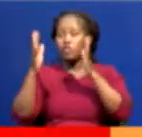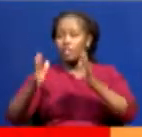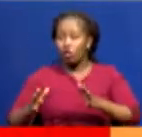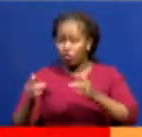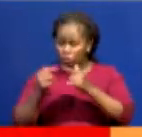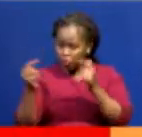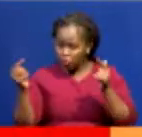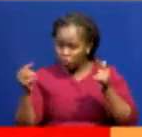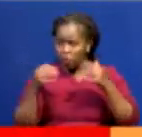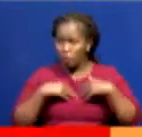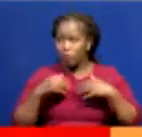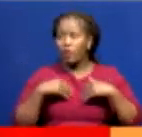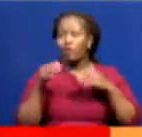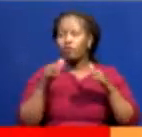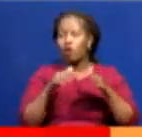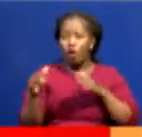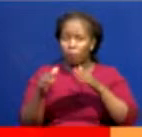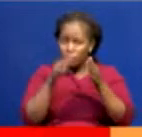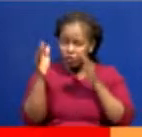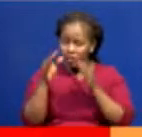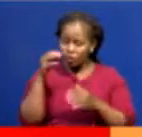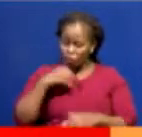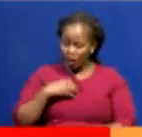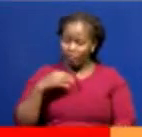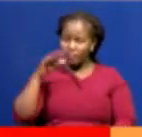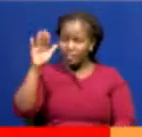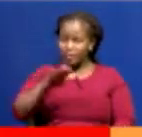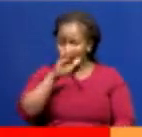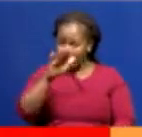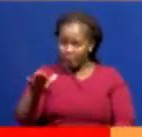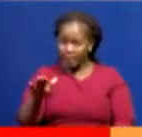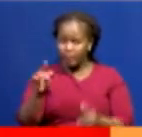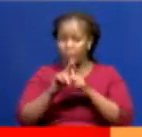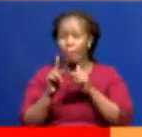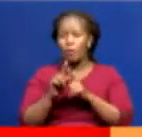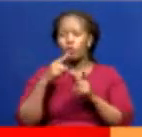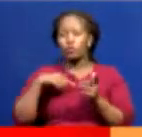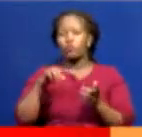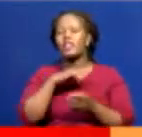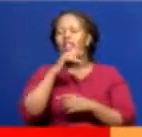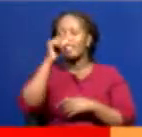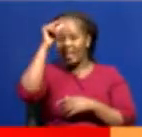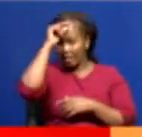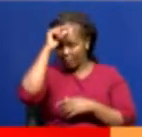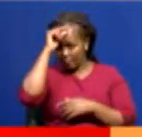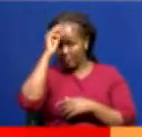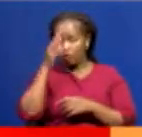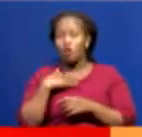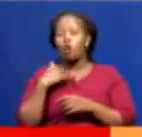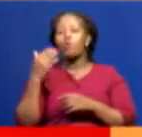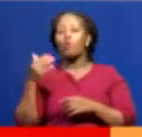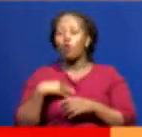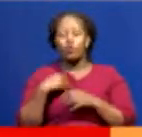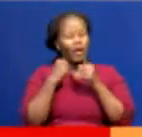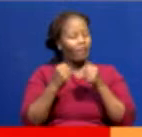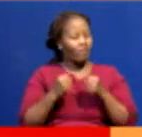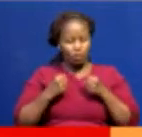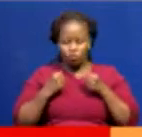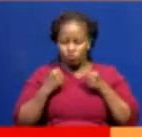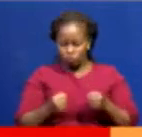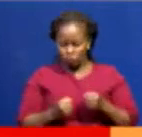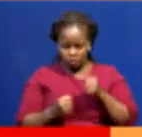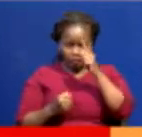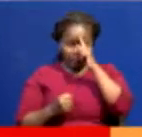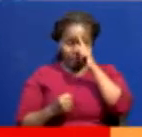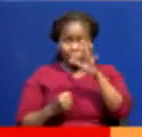nafasi yake katika bunge. Na sisi kama serikali tunataka kuwe na upinzani mkali